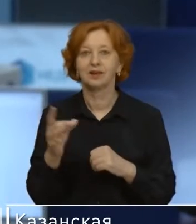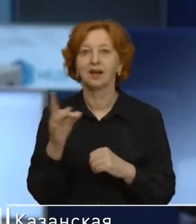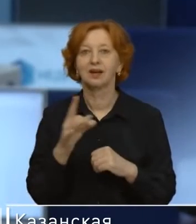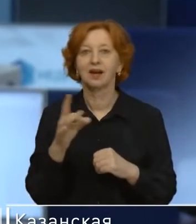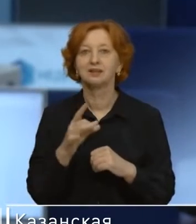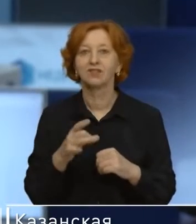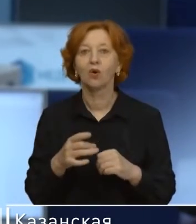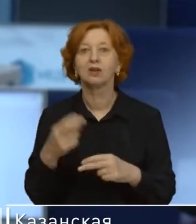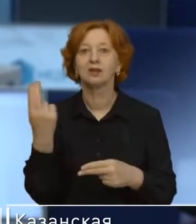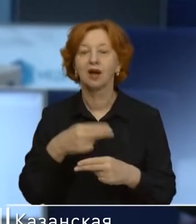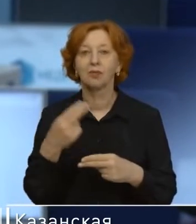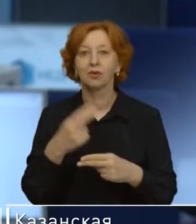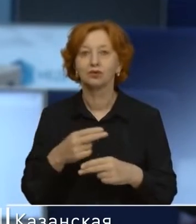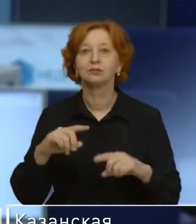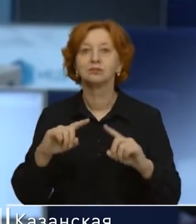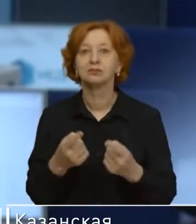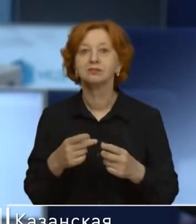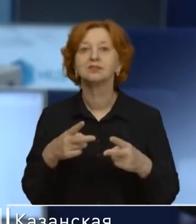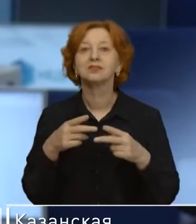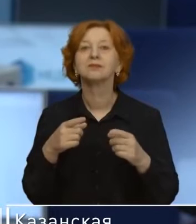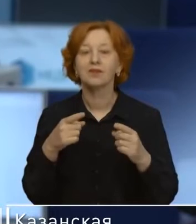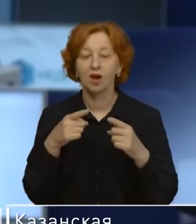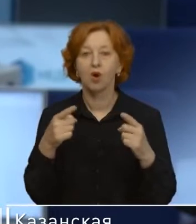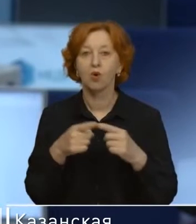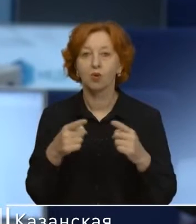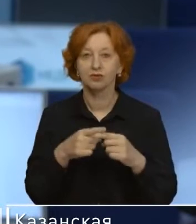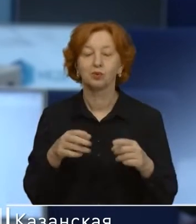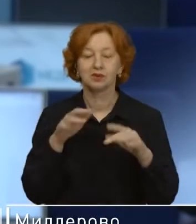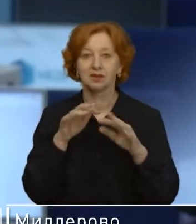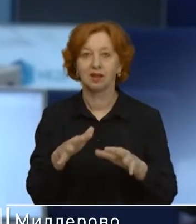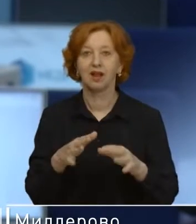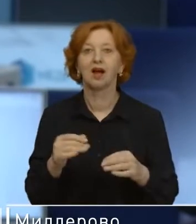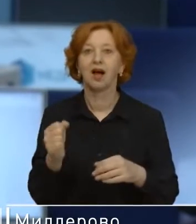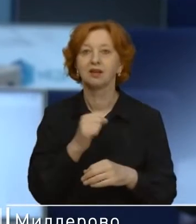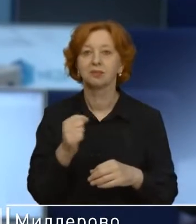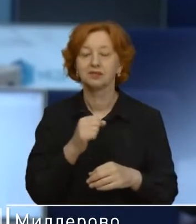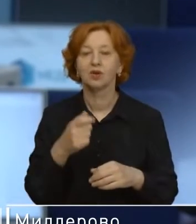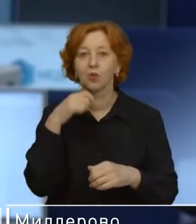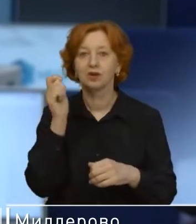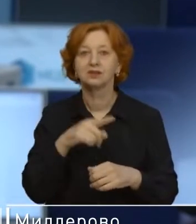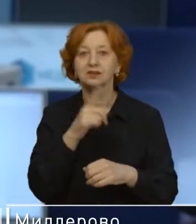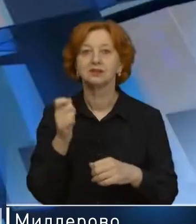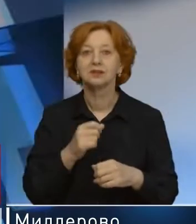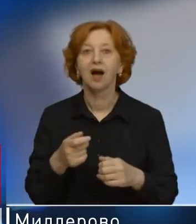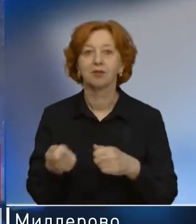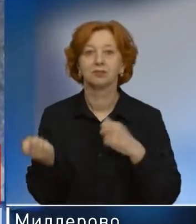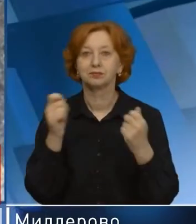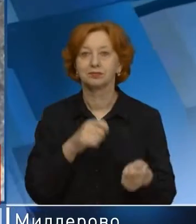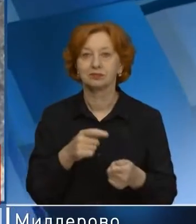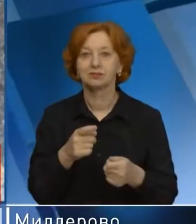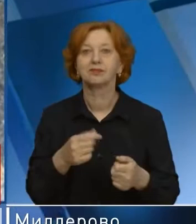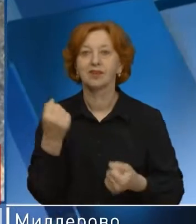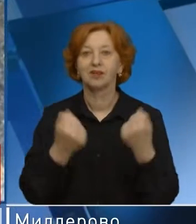Ростовские таможенники возбудили два дела об административных правонарушениях в отношении гражданина Украины за перемещение оружия.